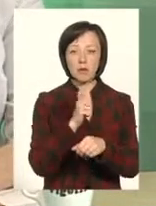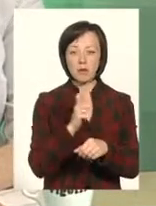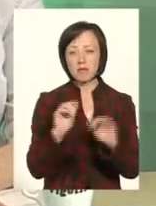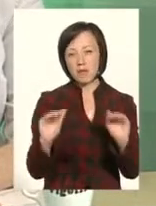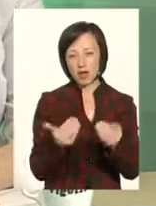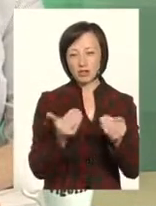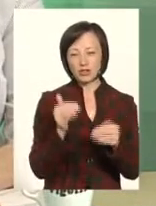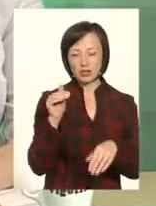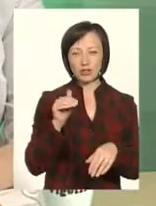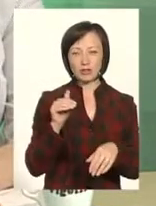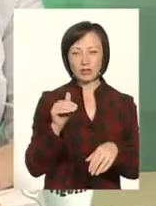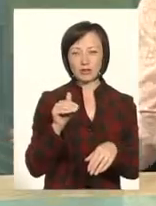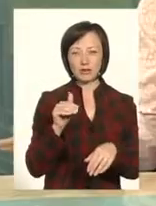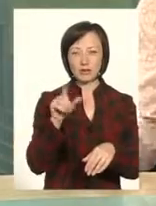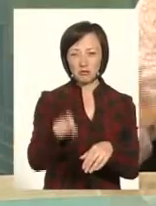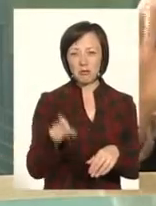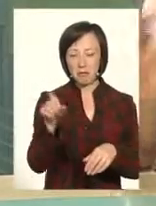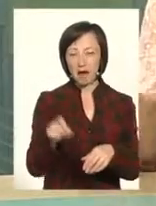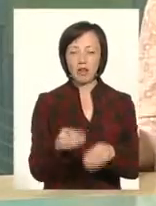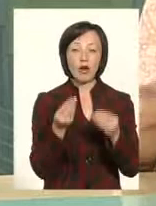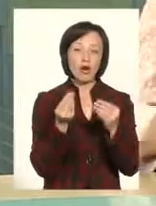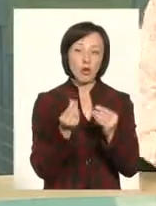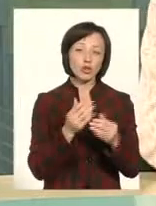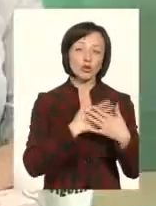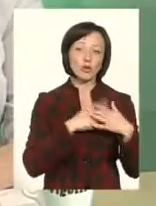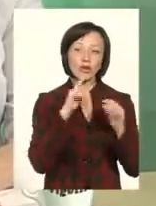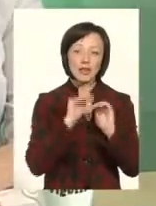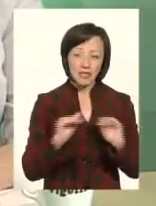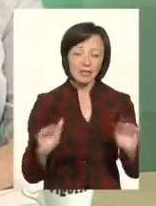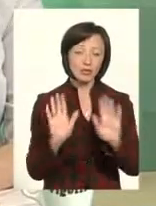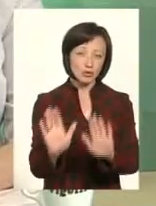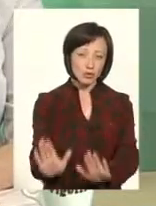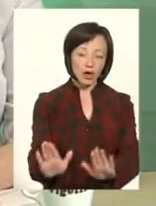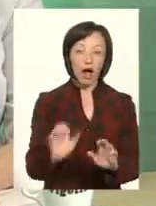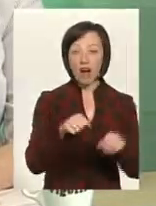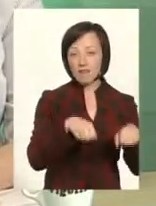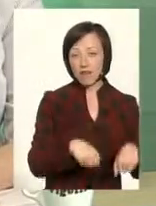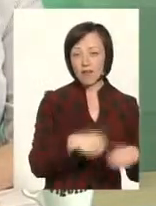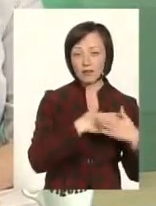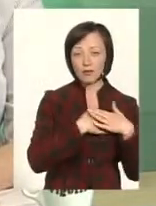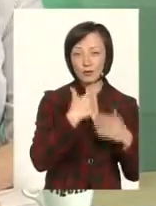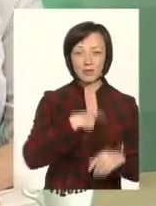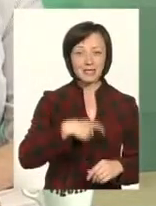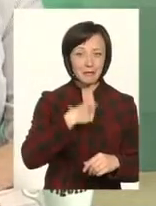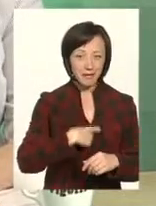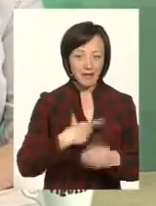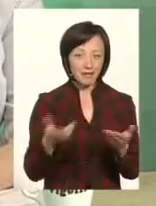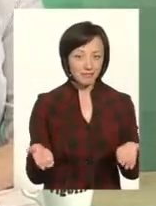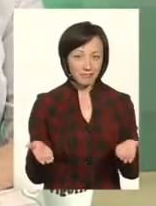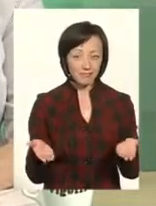щоб менше чіпали, спокійно. Тобто гроші люблять тишу. Так, гроші люблять тишу. От, тому, а влада любить себе, тому